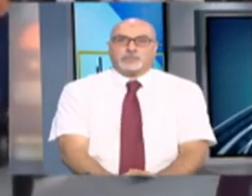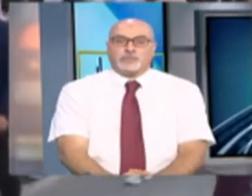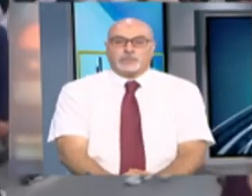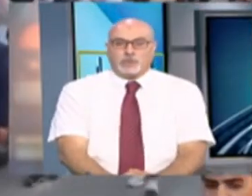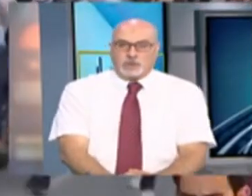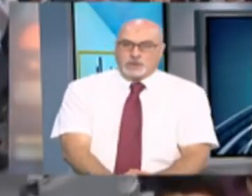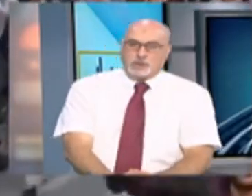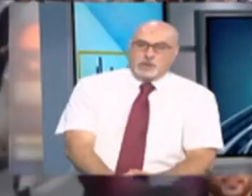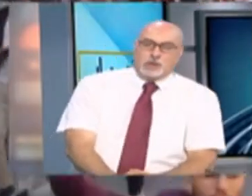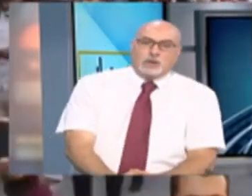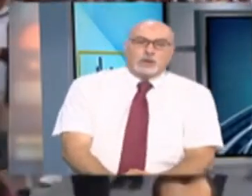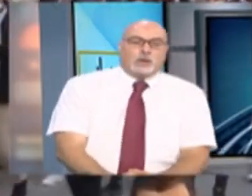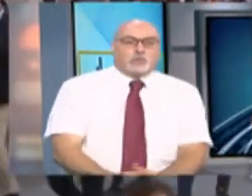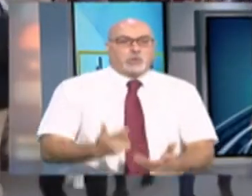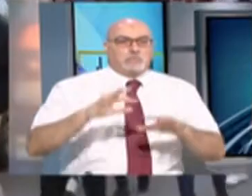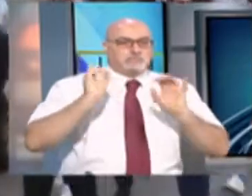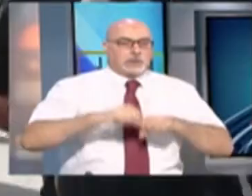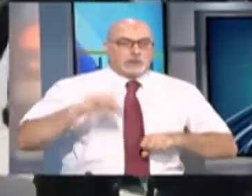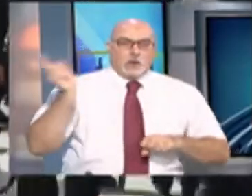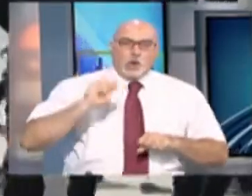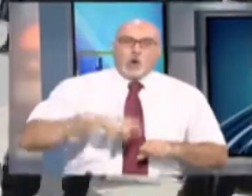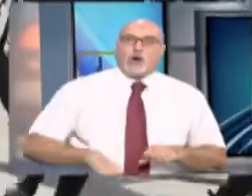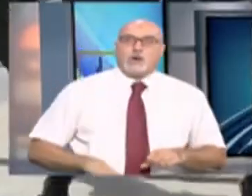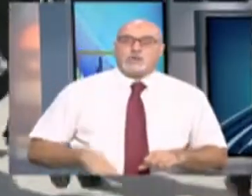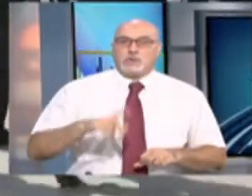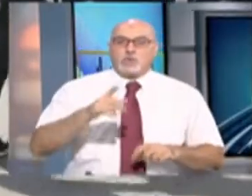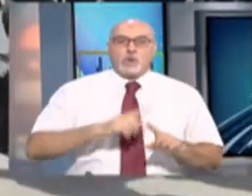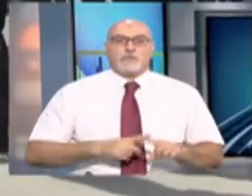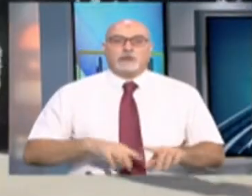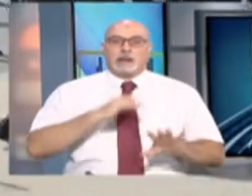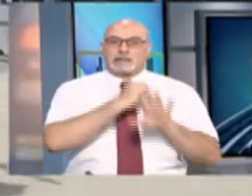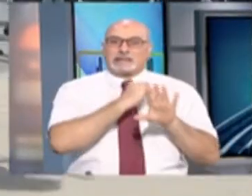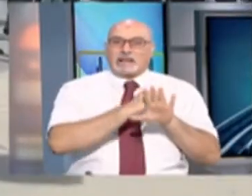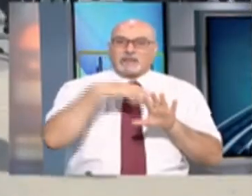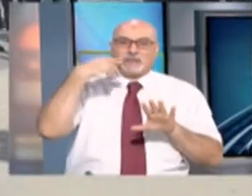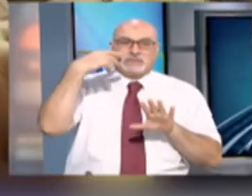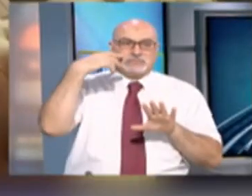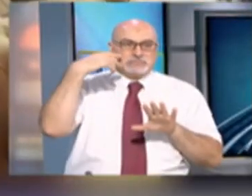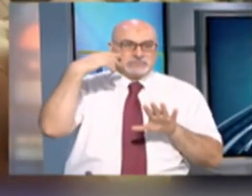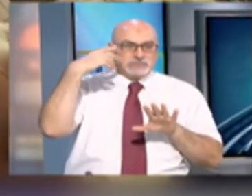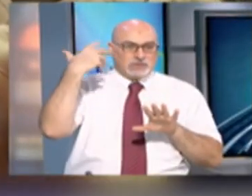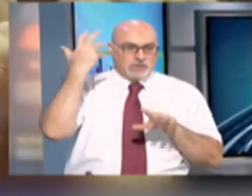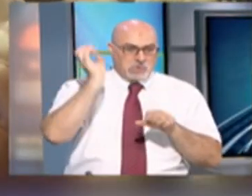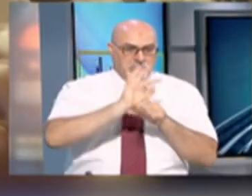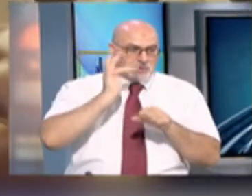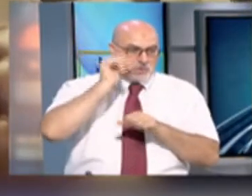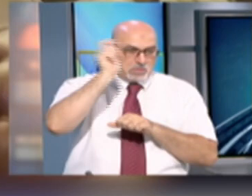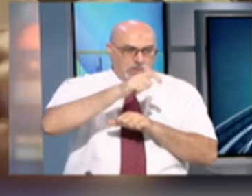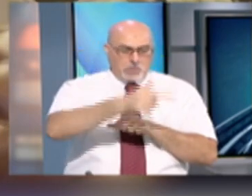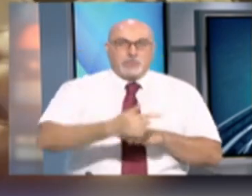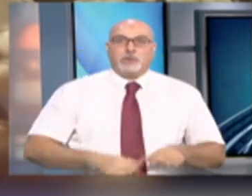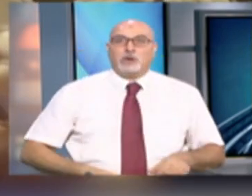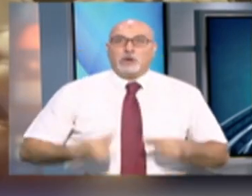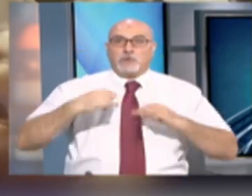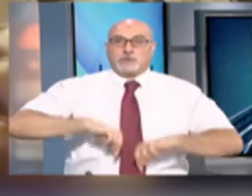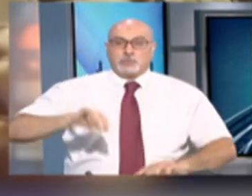غير آبه بمآلات خيانته لشعبه والأمة، يسارع نظام المخزن خطاه نحو تمكين صفقة تطبيعه المشؤومة مع